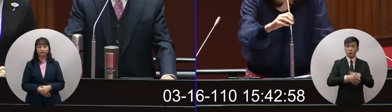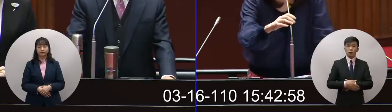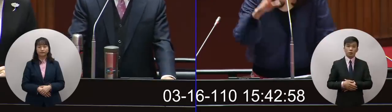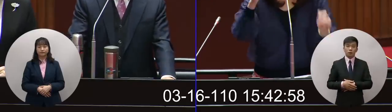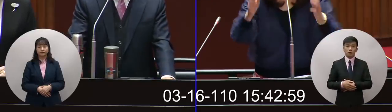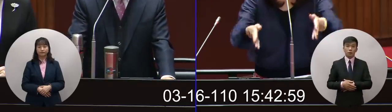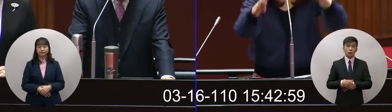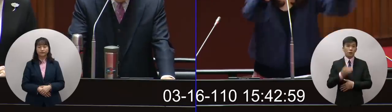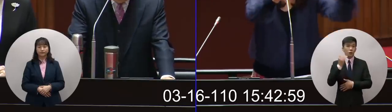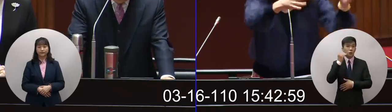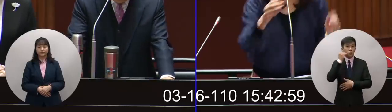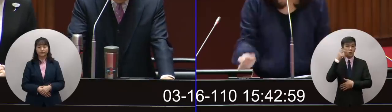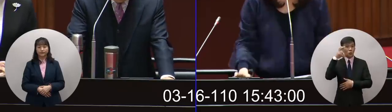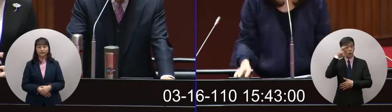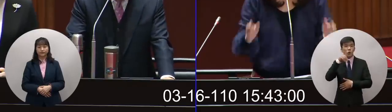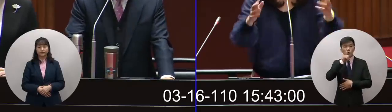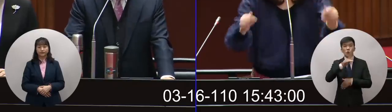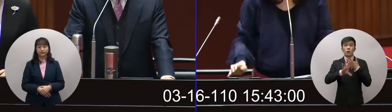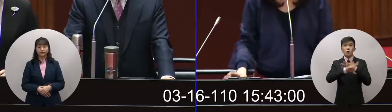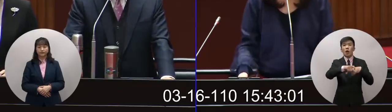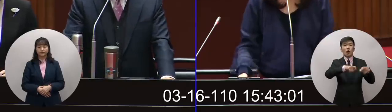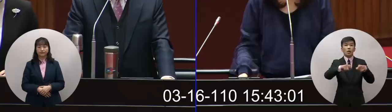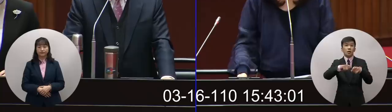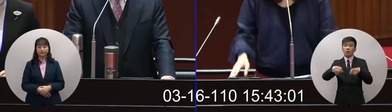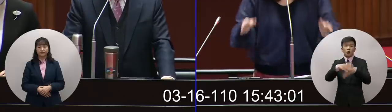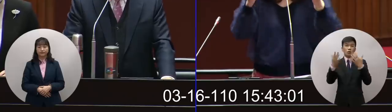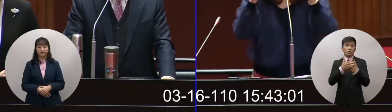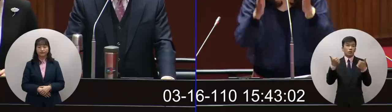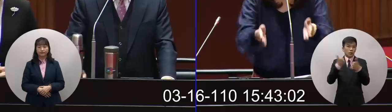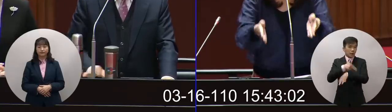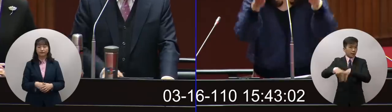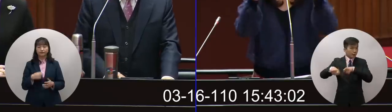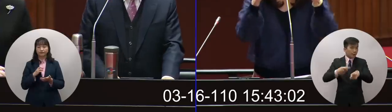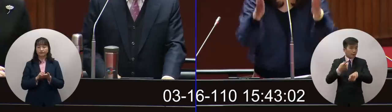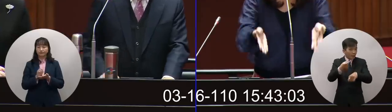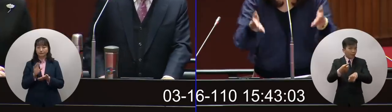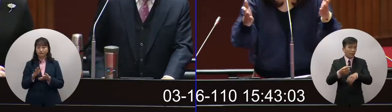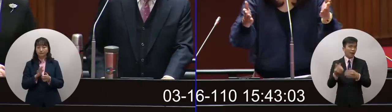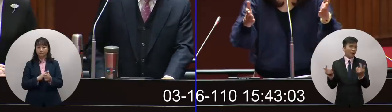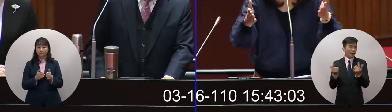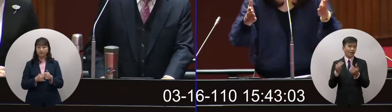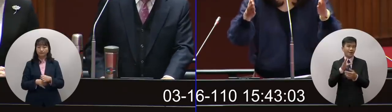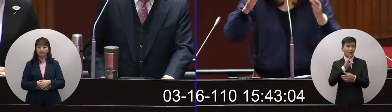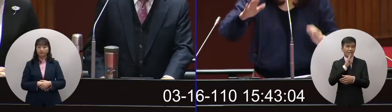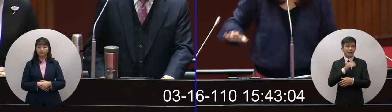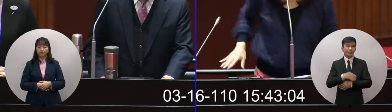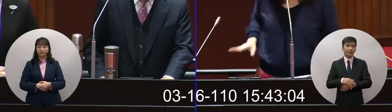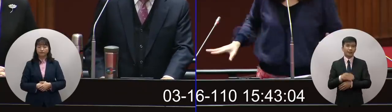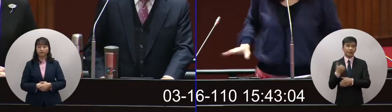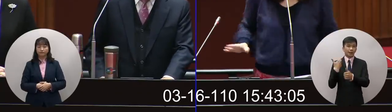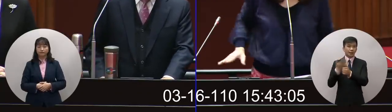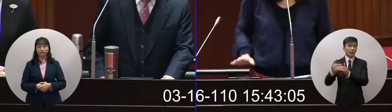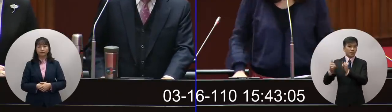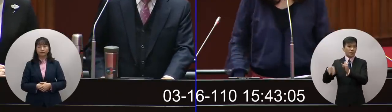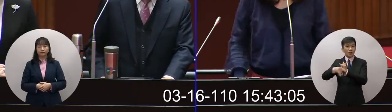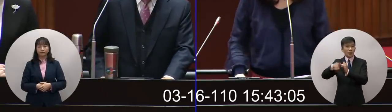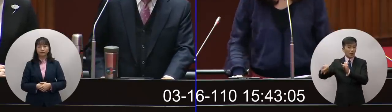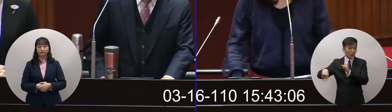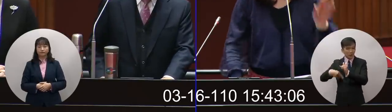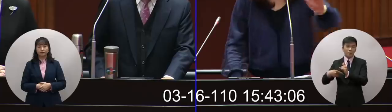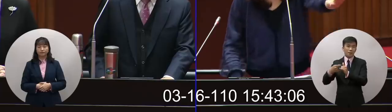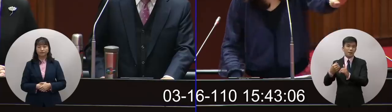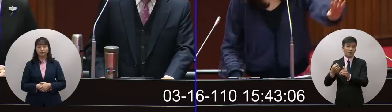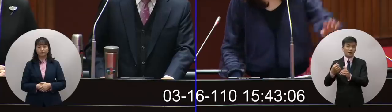在硬要说其他的方案都不是替代方案，好像只是要让老百姓。让我们没有退路就对了